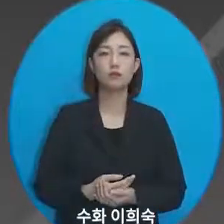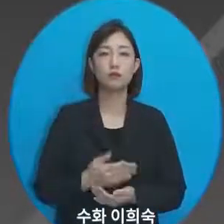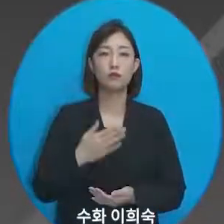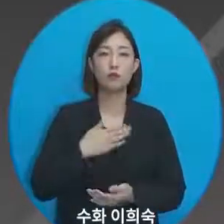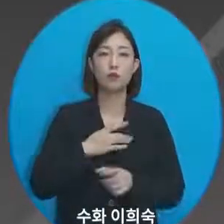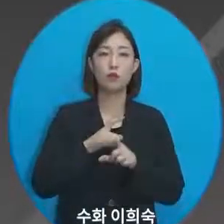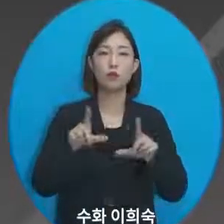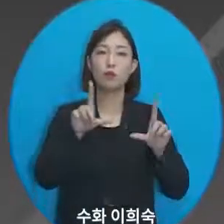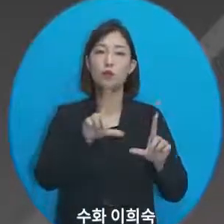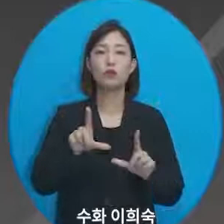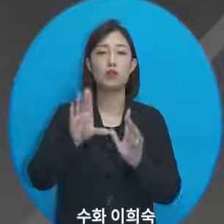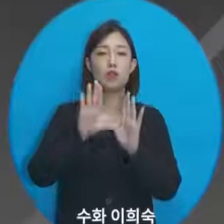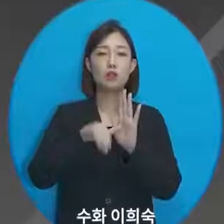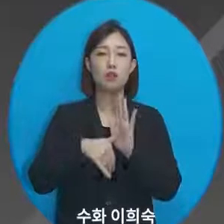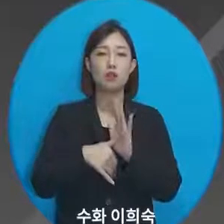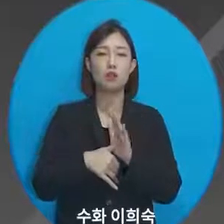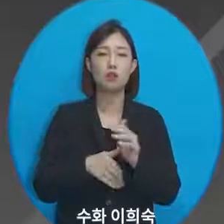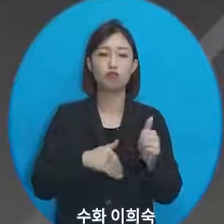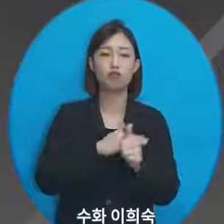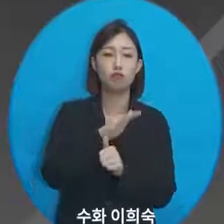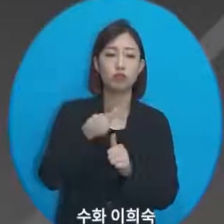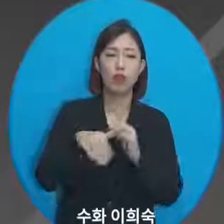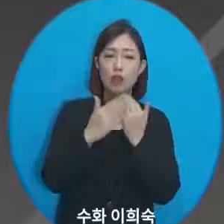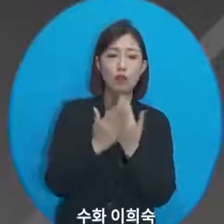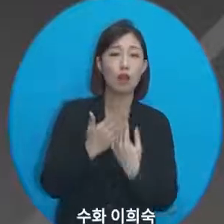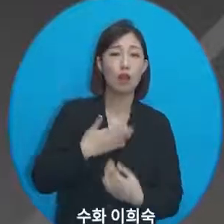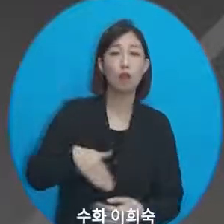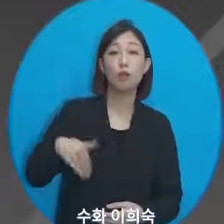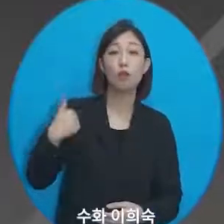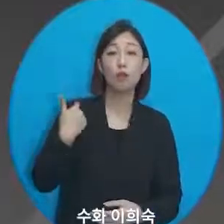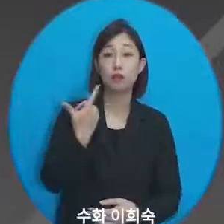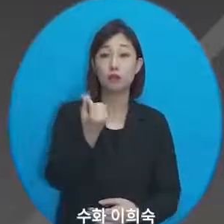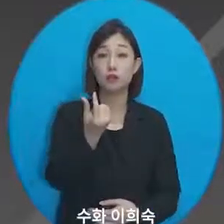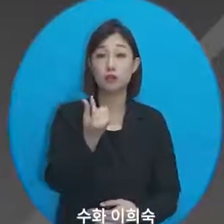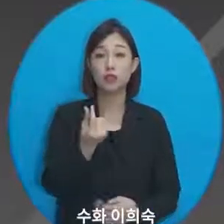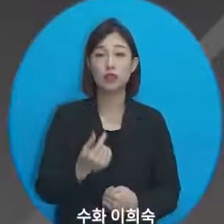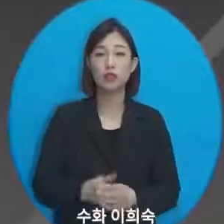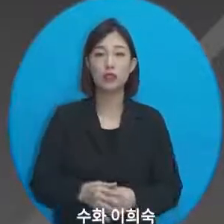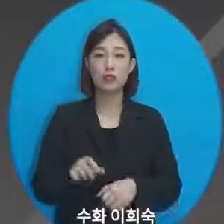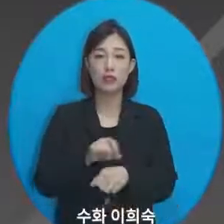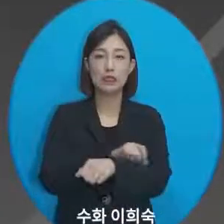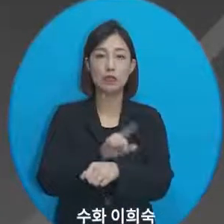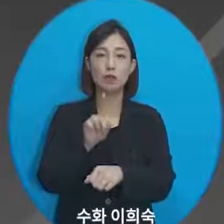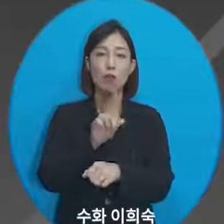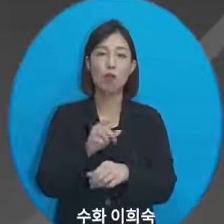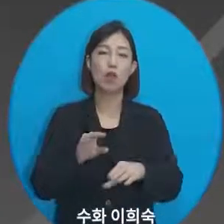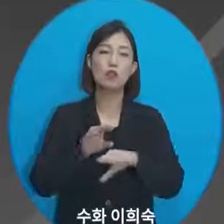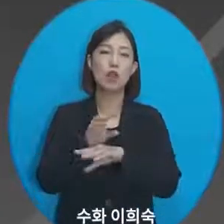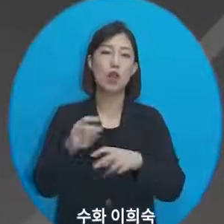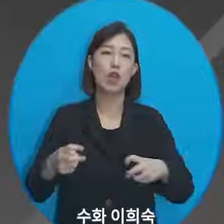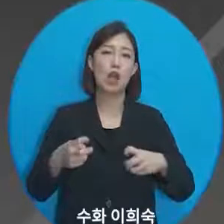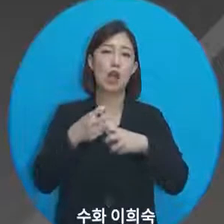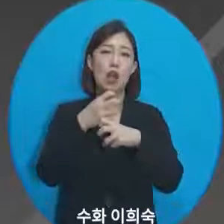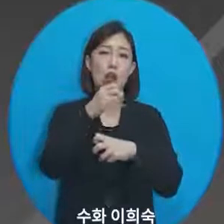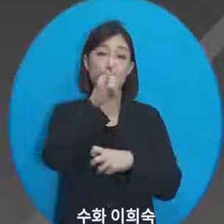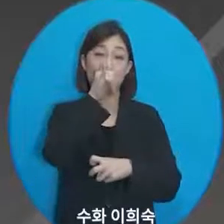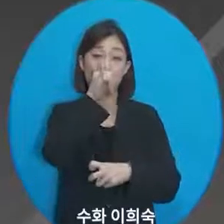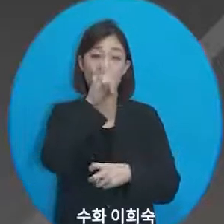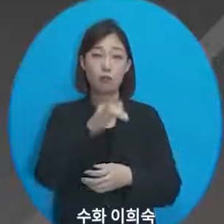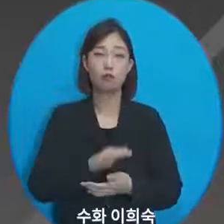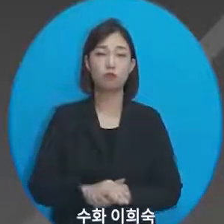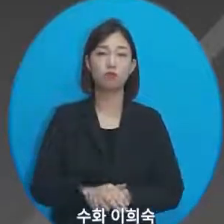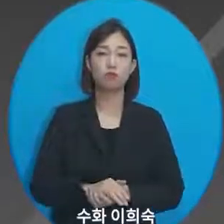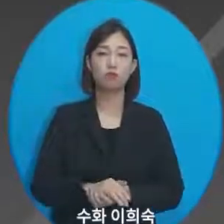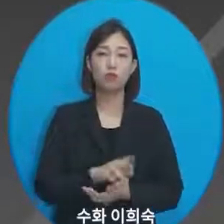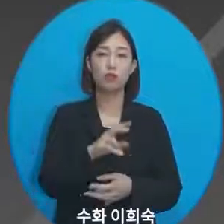살아나갈 때 예기치 않은 사고에 많은 사람들이 직면합니다. 특히 교통사고로 인해서 우리들의